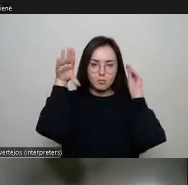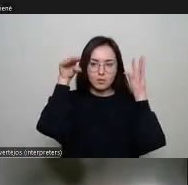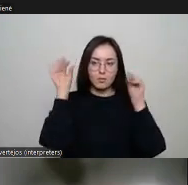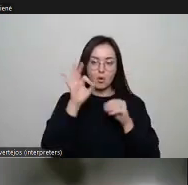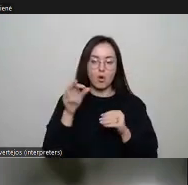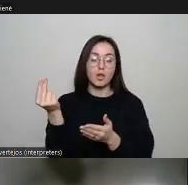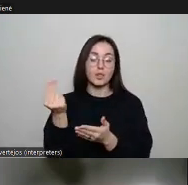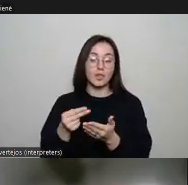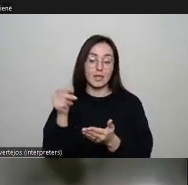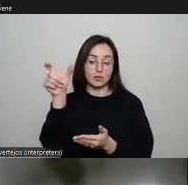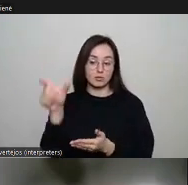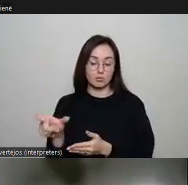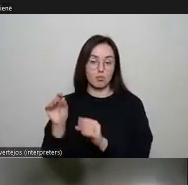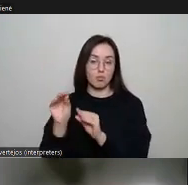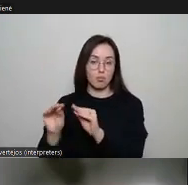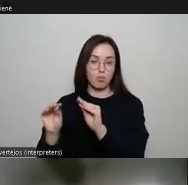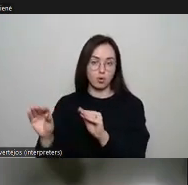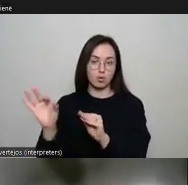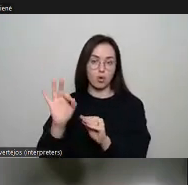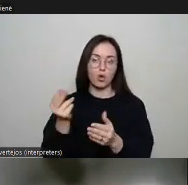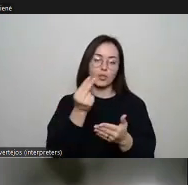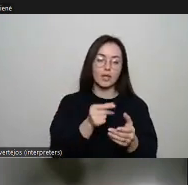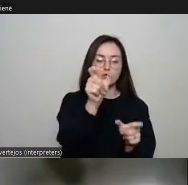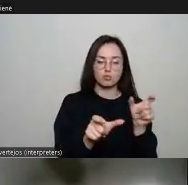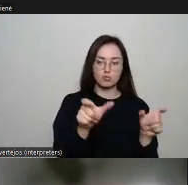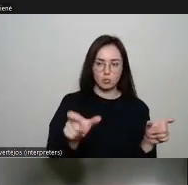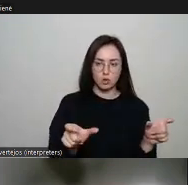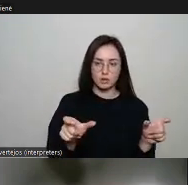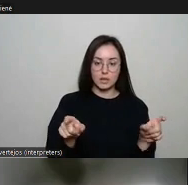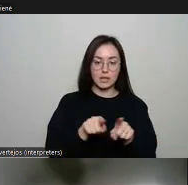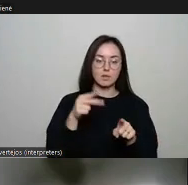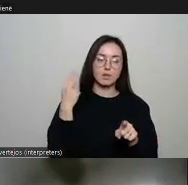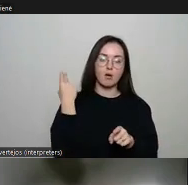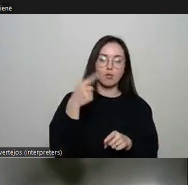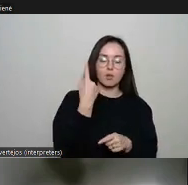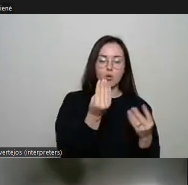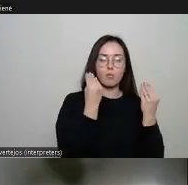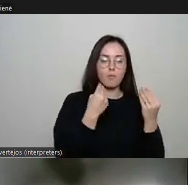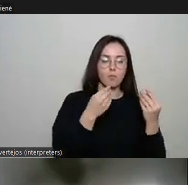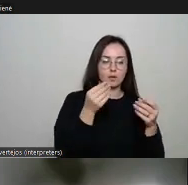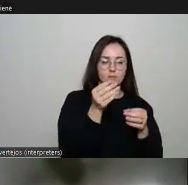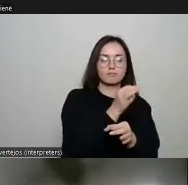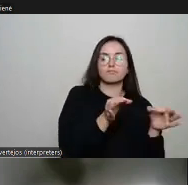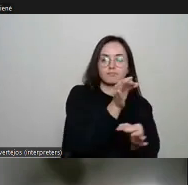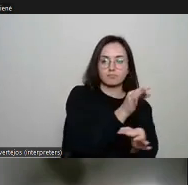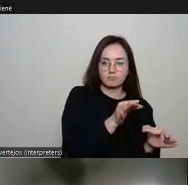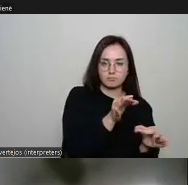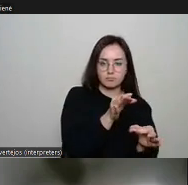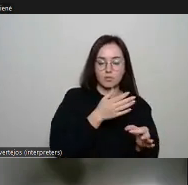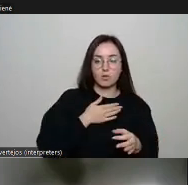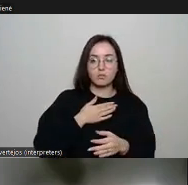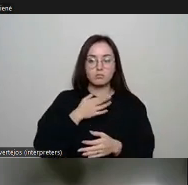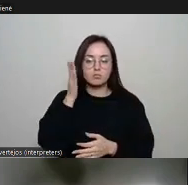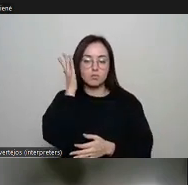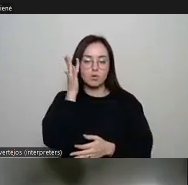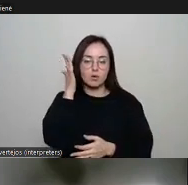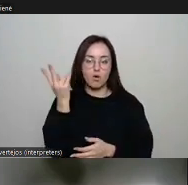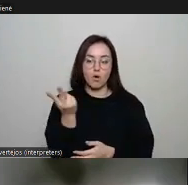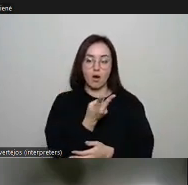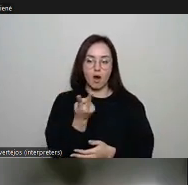dailės mokytojos apie dailininkus ir apie juos pasakojo per anglų kalbos pamoką. Tai vat aš manau, kad tų dviejų